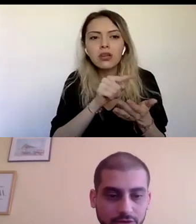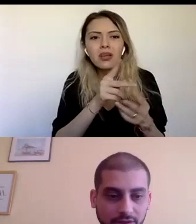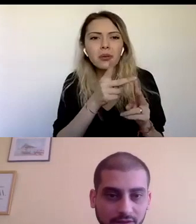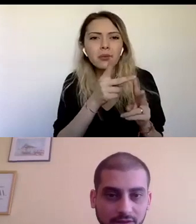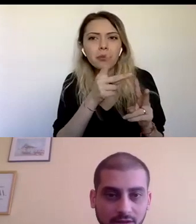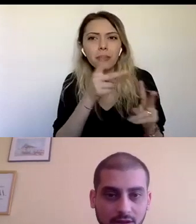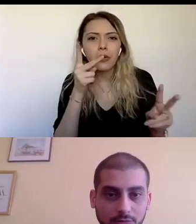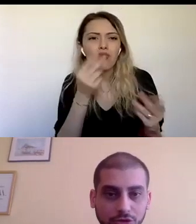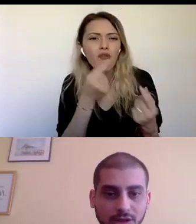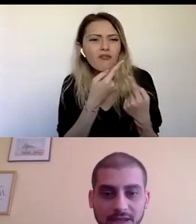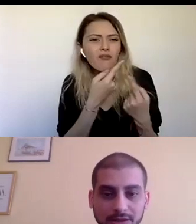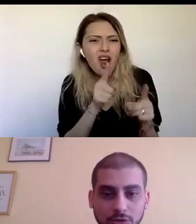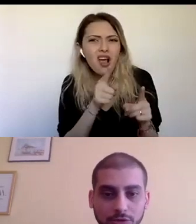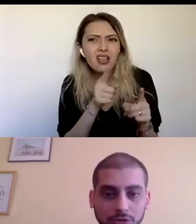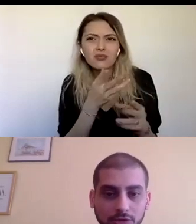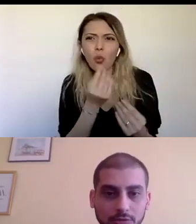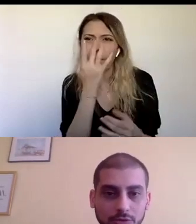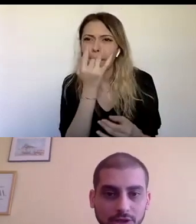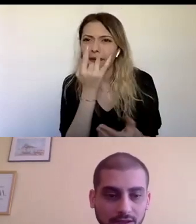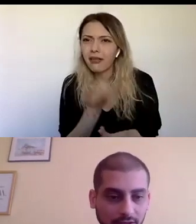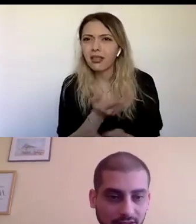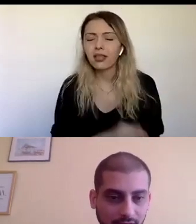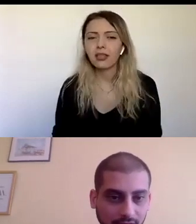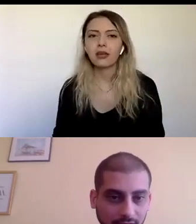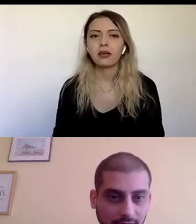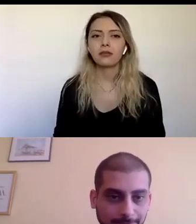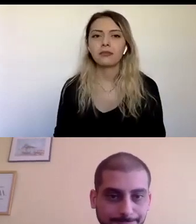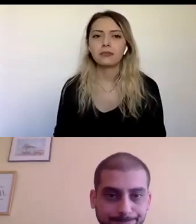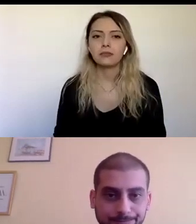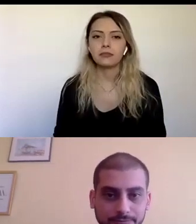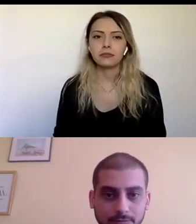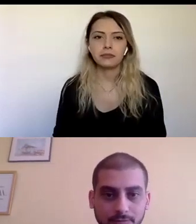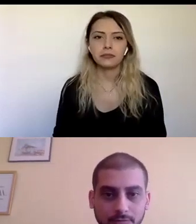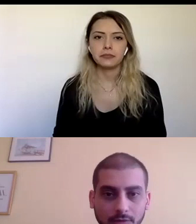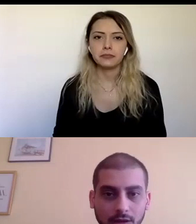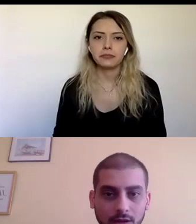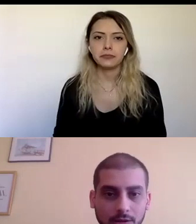olduğunu göreceksiniz. Bunun da bir kimlik olduğunu bu şekilde anlayabilirsiniz.